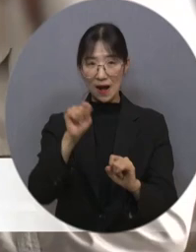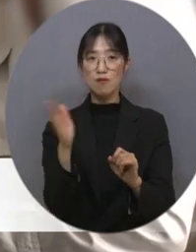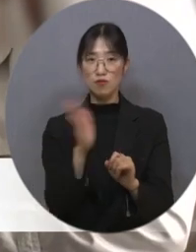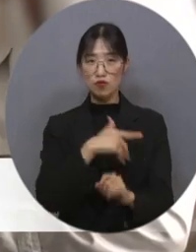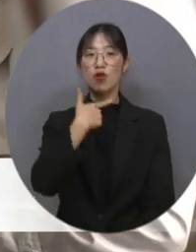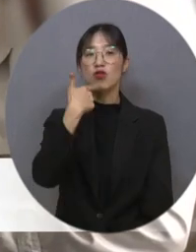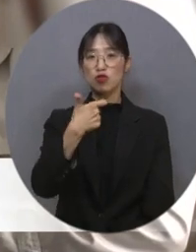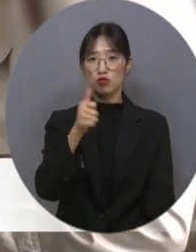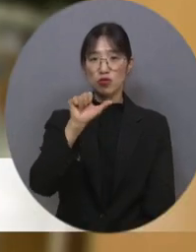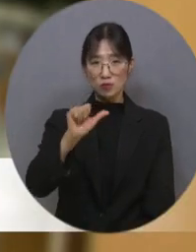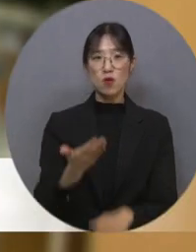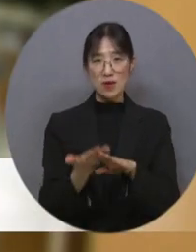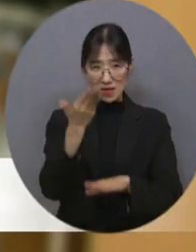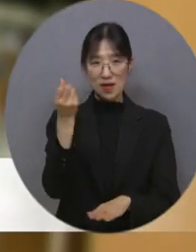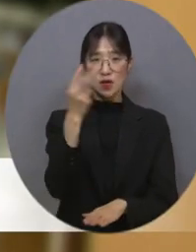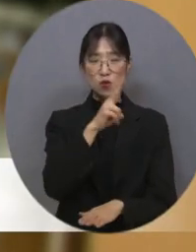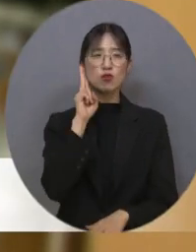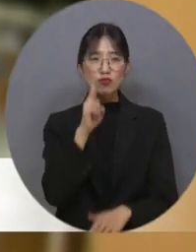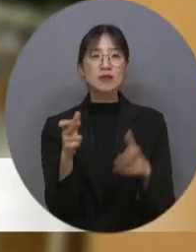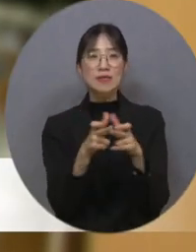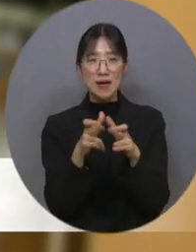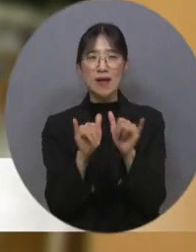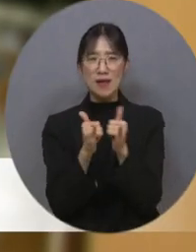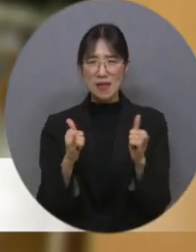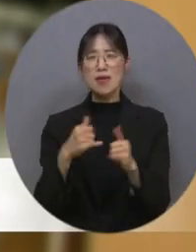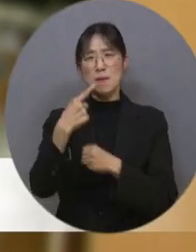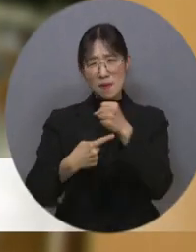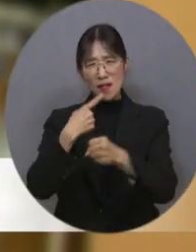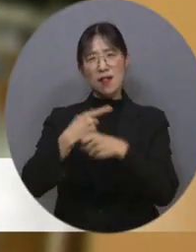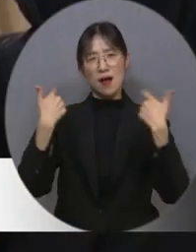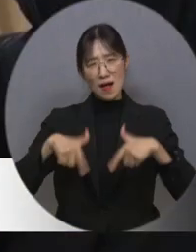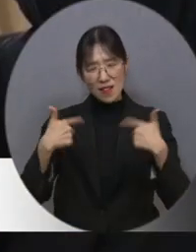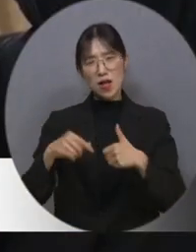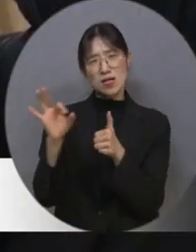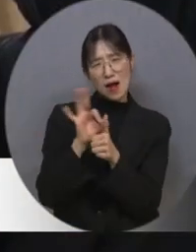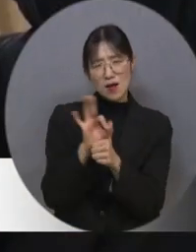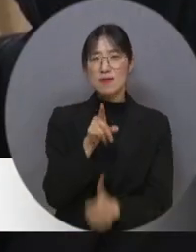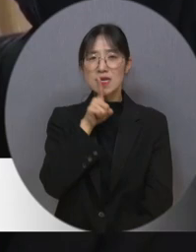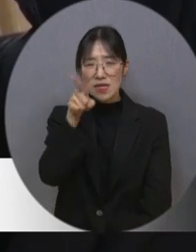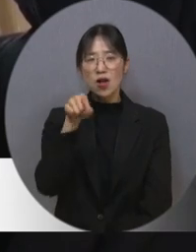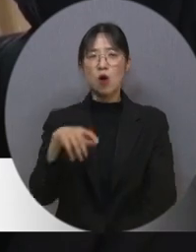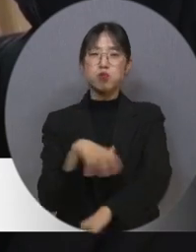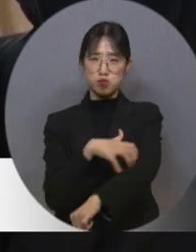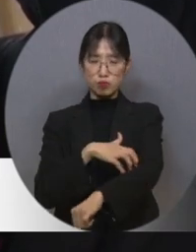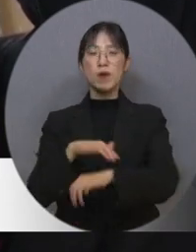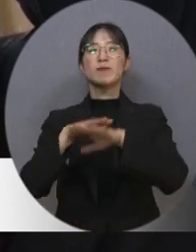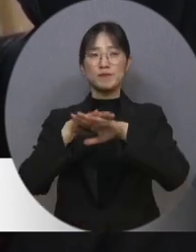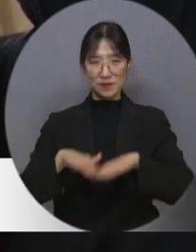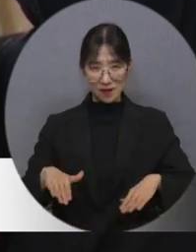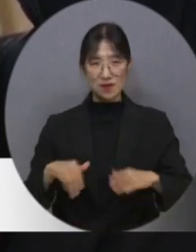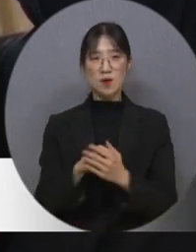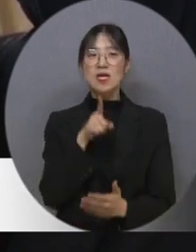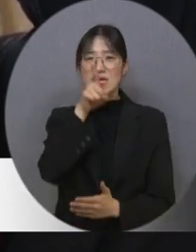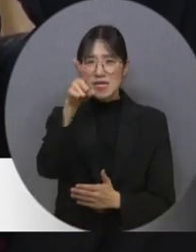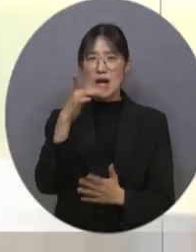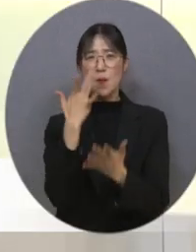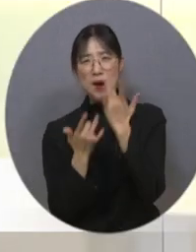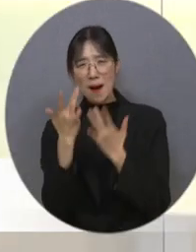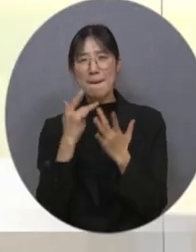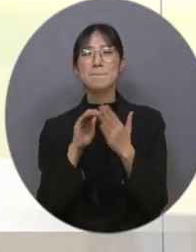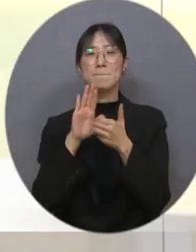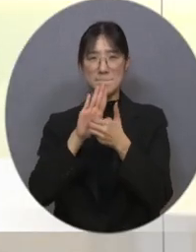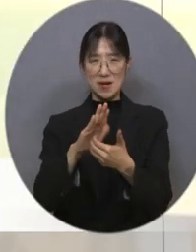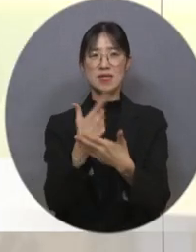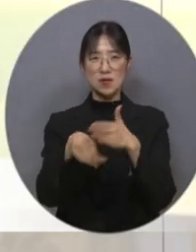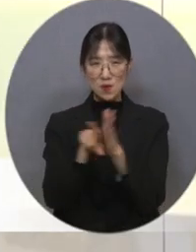이상 고령자와 중증장애인이 매년 장려금을 신청해야 하는 불편을 해소하고 신청 누락을 방지하기 위해